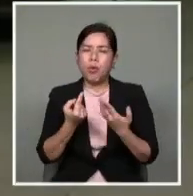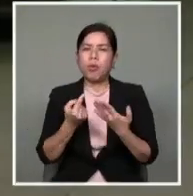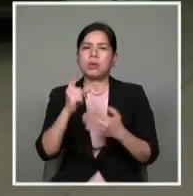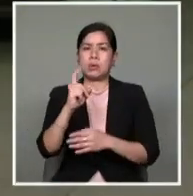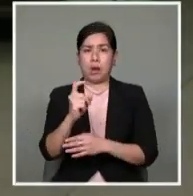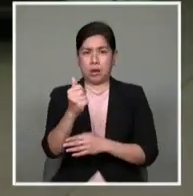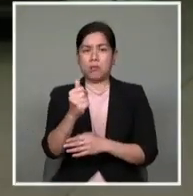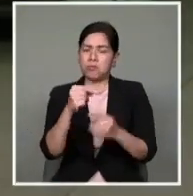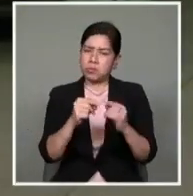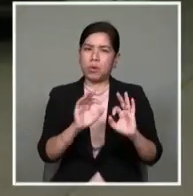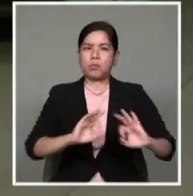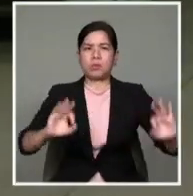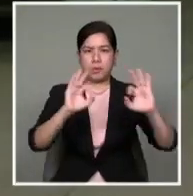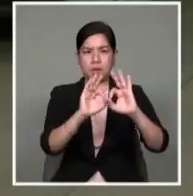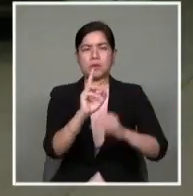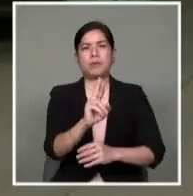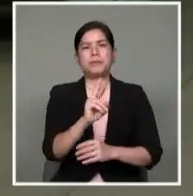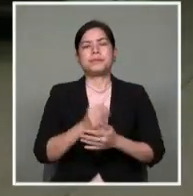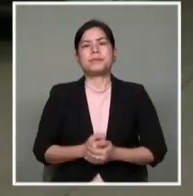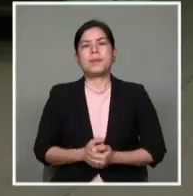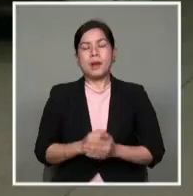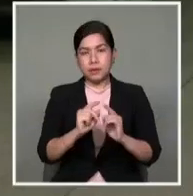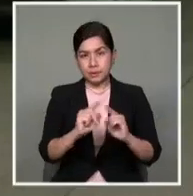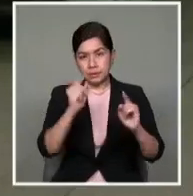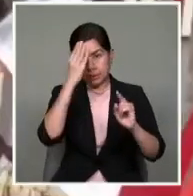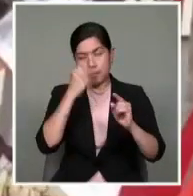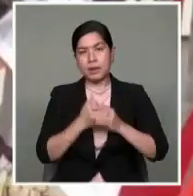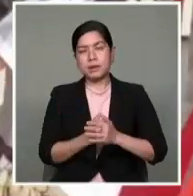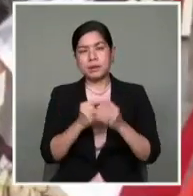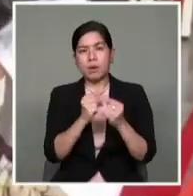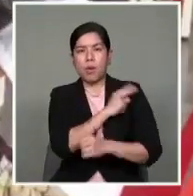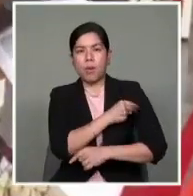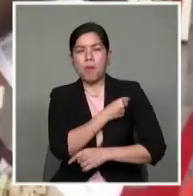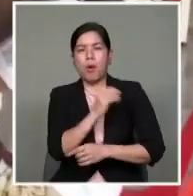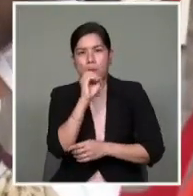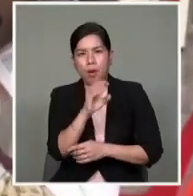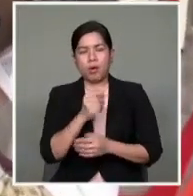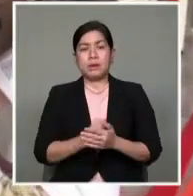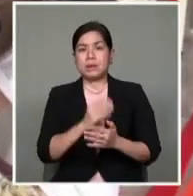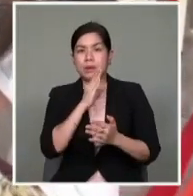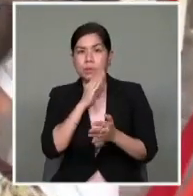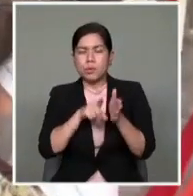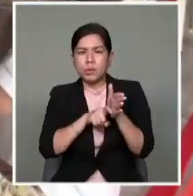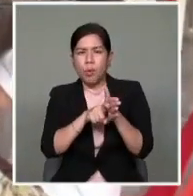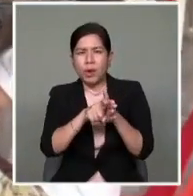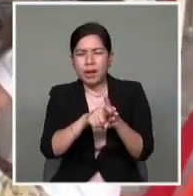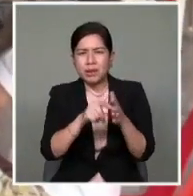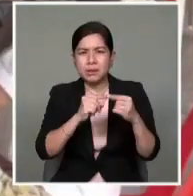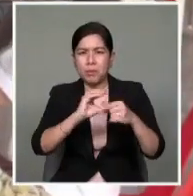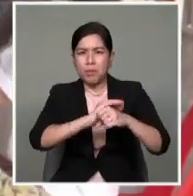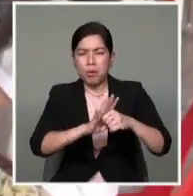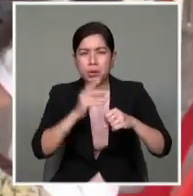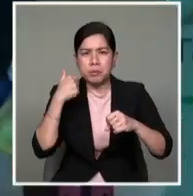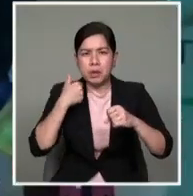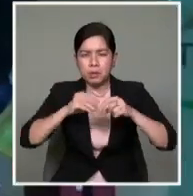คุณหมอบอกแบบนี้นะคะแต่สิ่งที่เกิดขึ้นมันจะไม่จบแค่นั้นค่ะเพราะหากไวรัสยังคงมีความสามารถในการแพร่กระจ